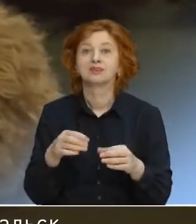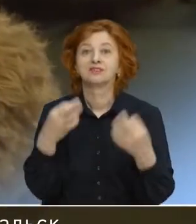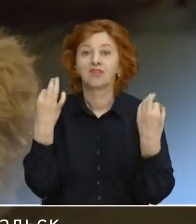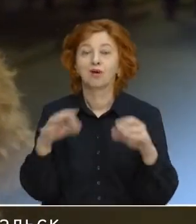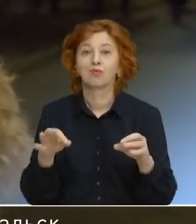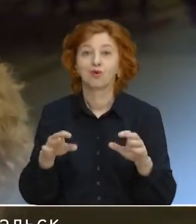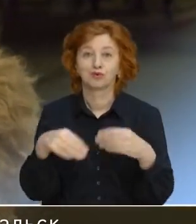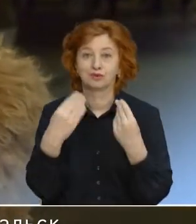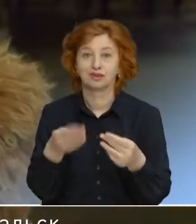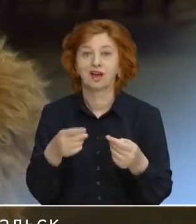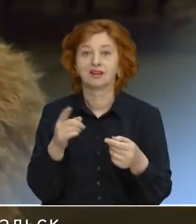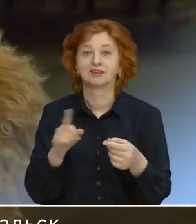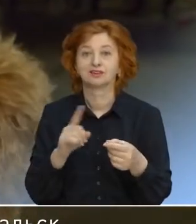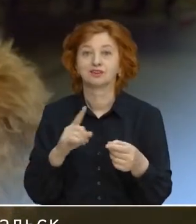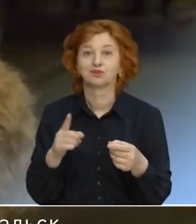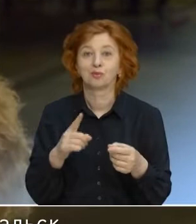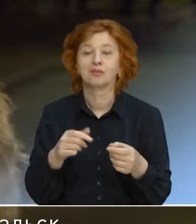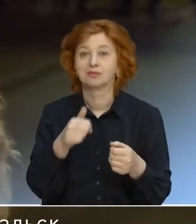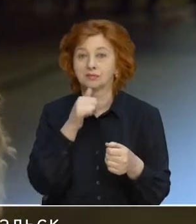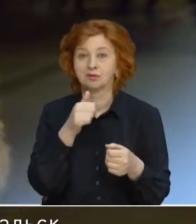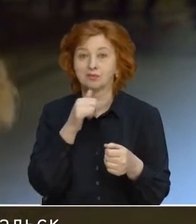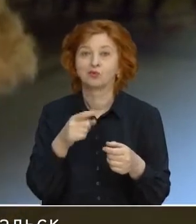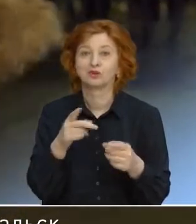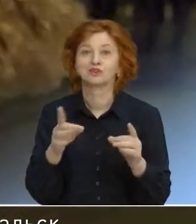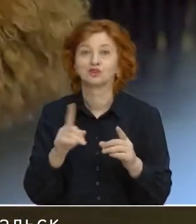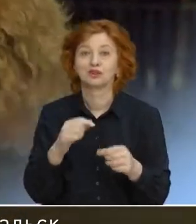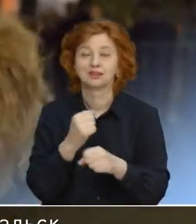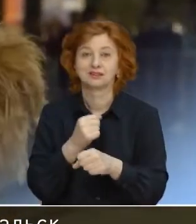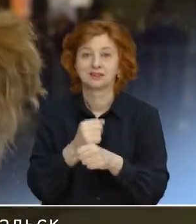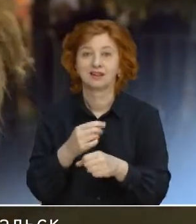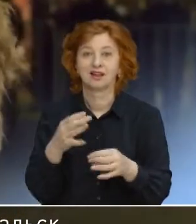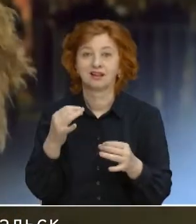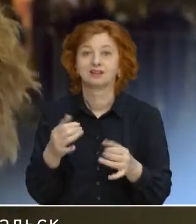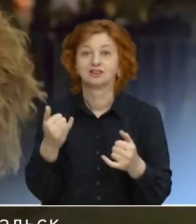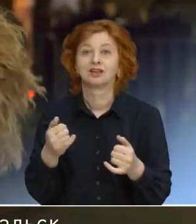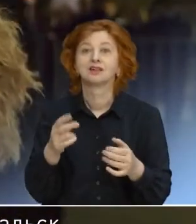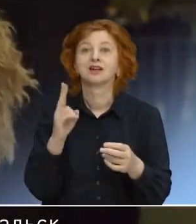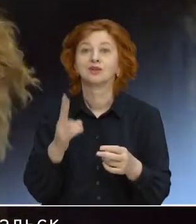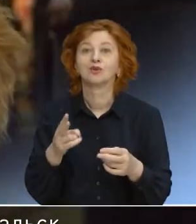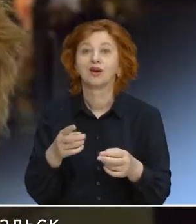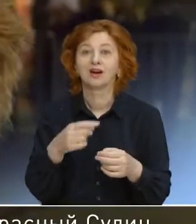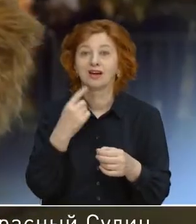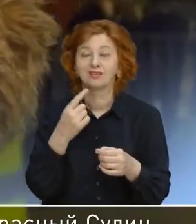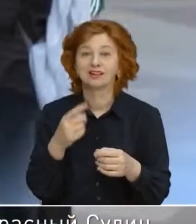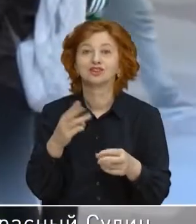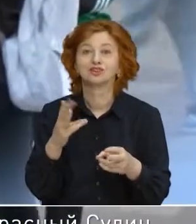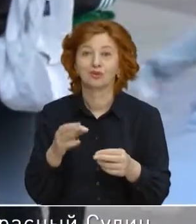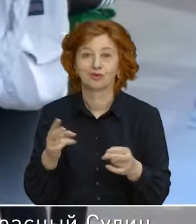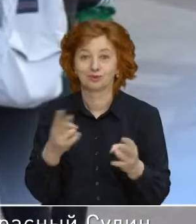ваших руках. Вы современная молодежь, на вас сейчас смотрит все поколение